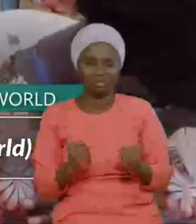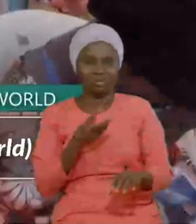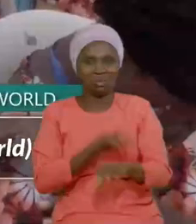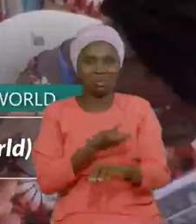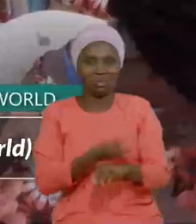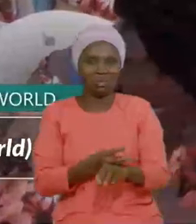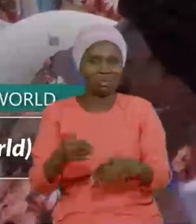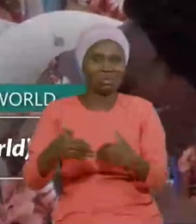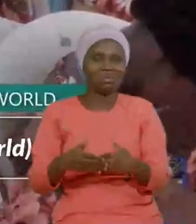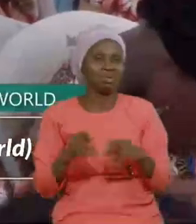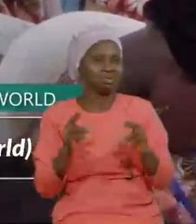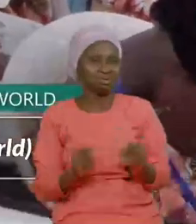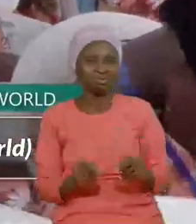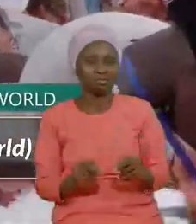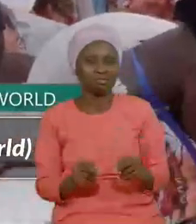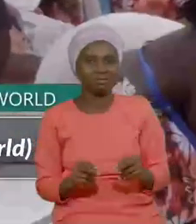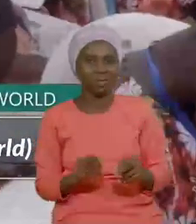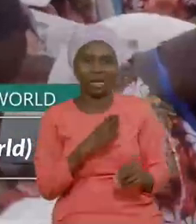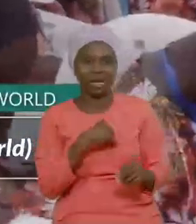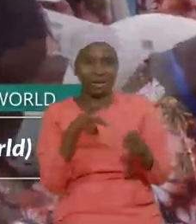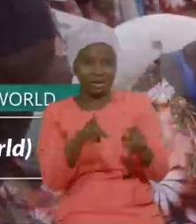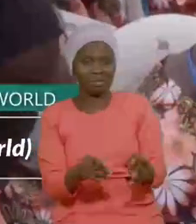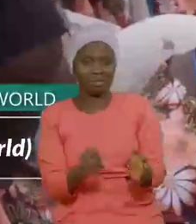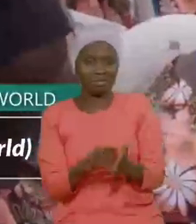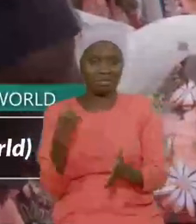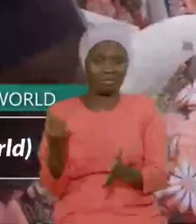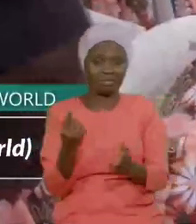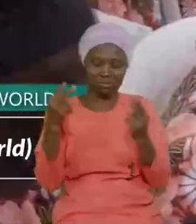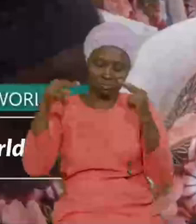vertébrale. Qui n'a pas de colonne vertébrale.